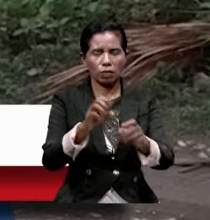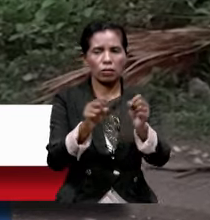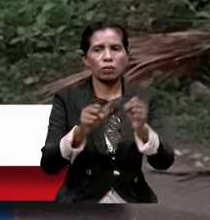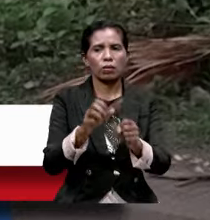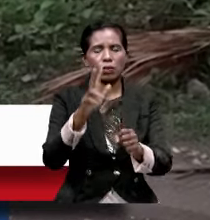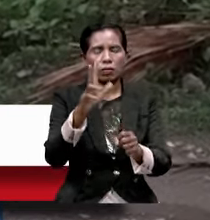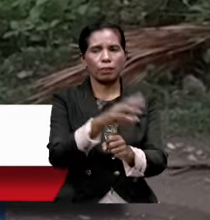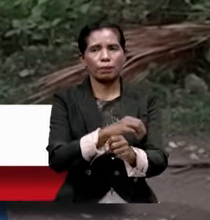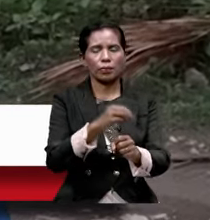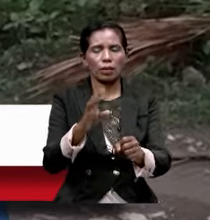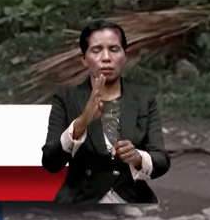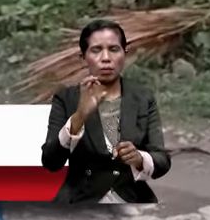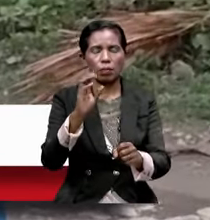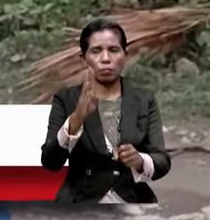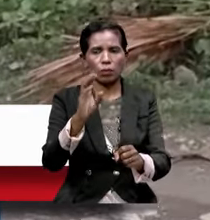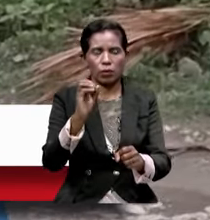suku aplikai Babulu